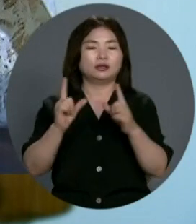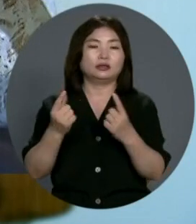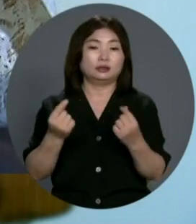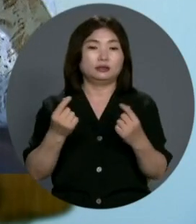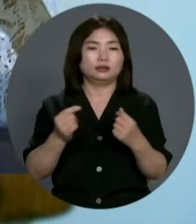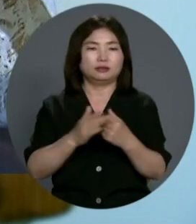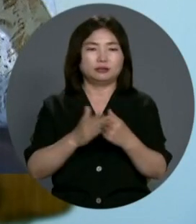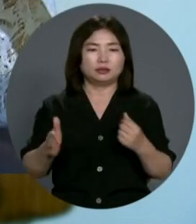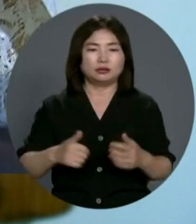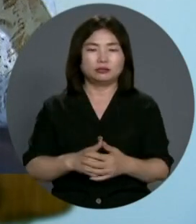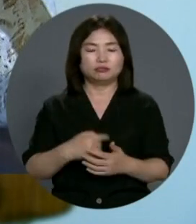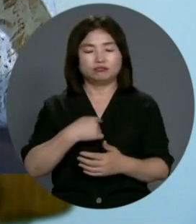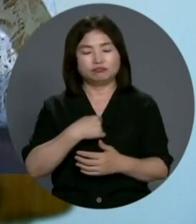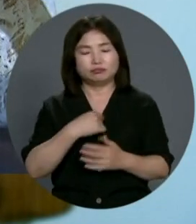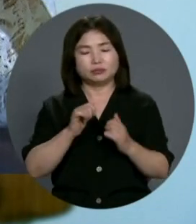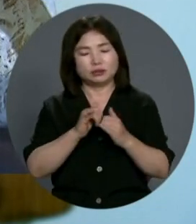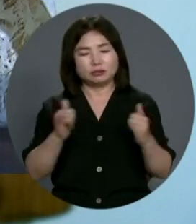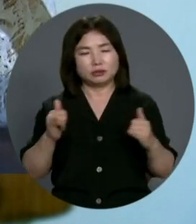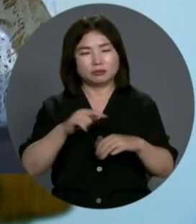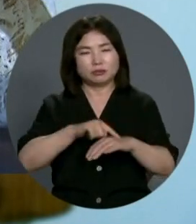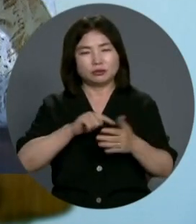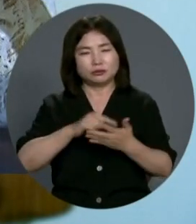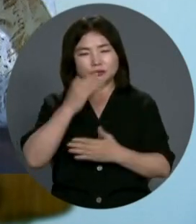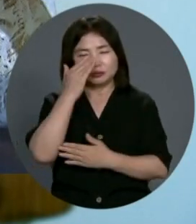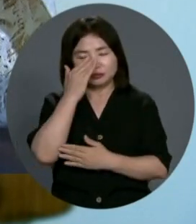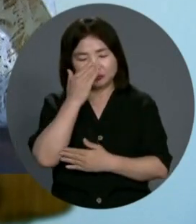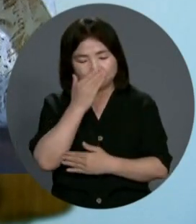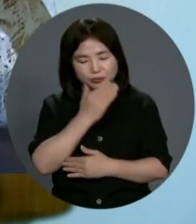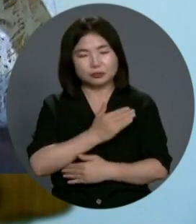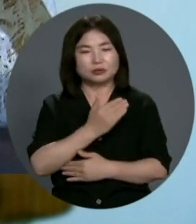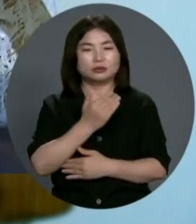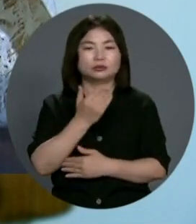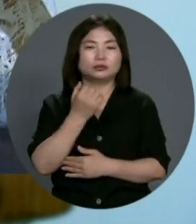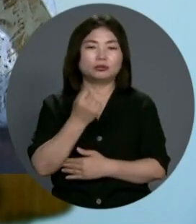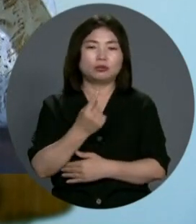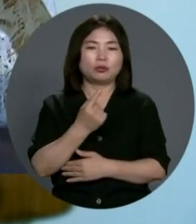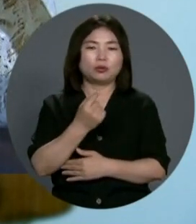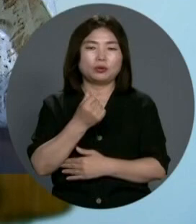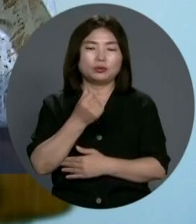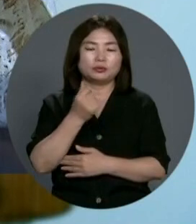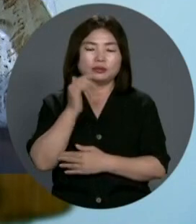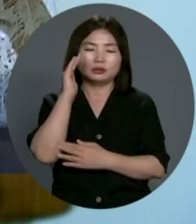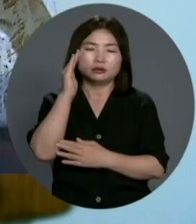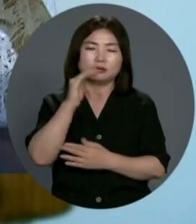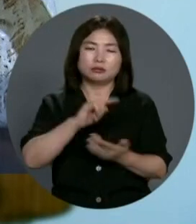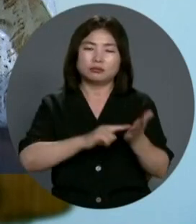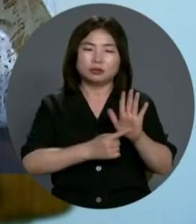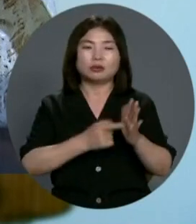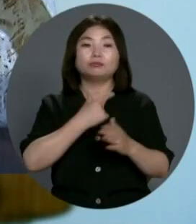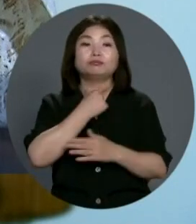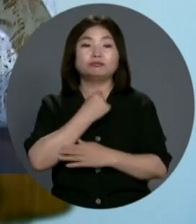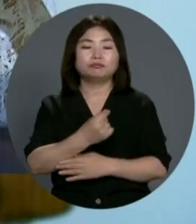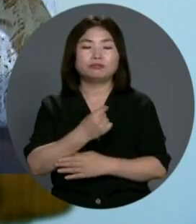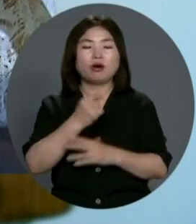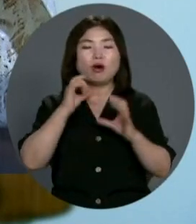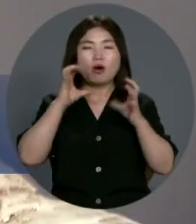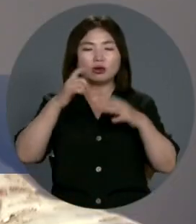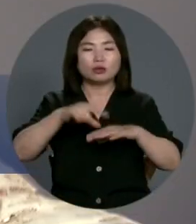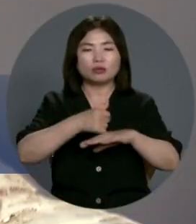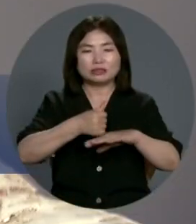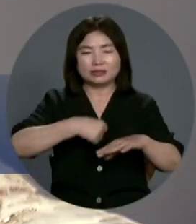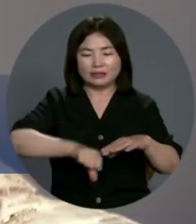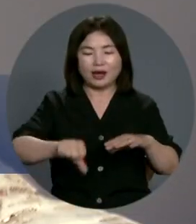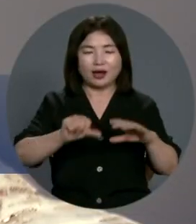그래서 저는 어떤 그런 인간의 순수함, 그걸 조금 이야기를 하고 싶어서 어린 왕자